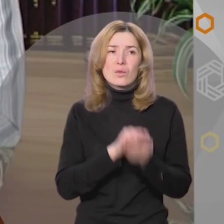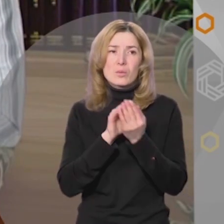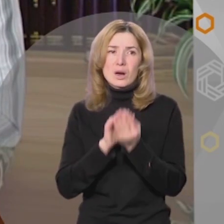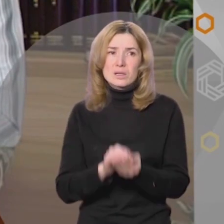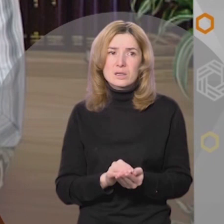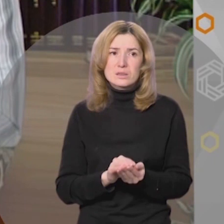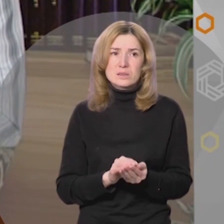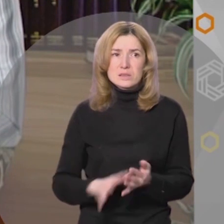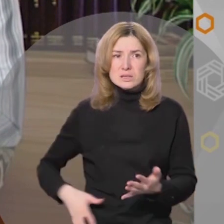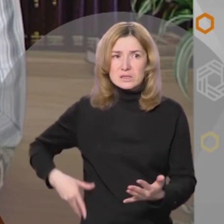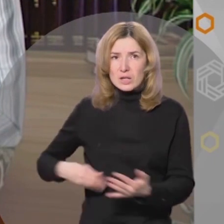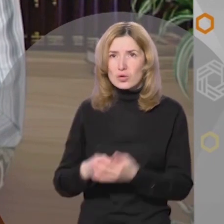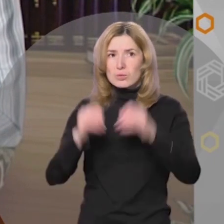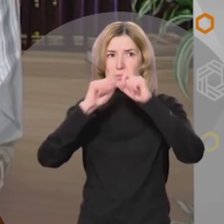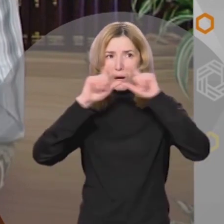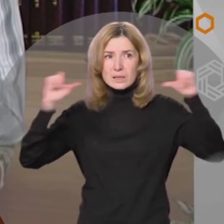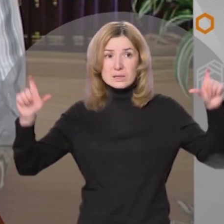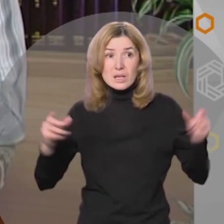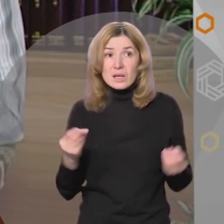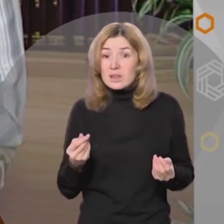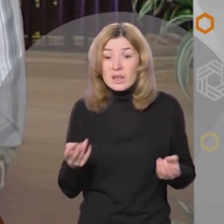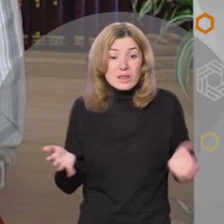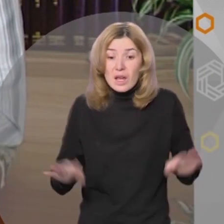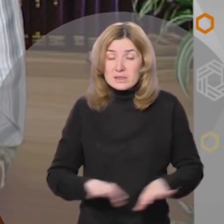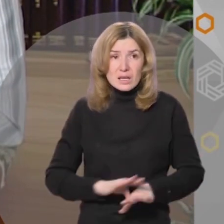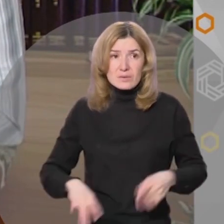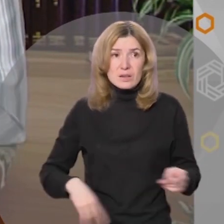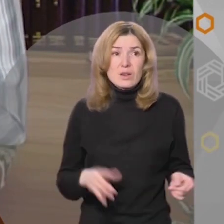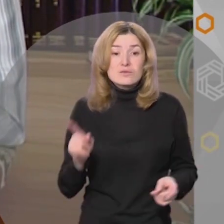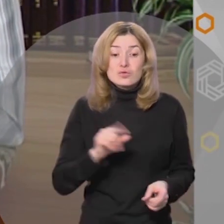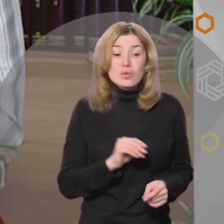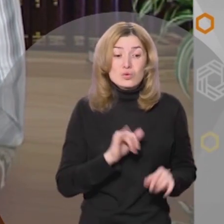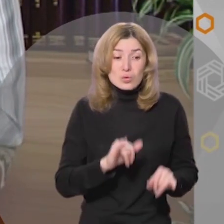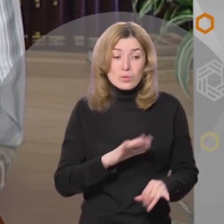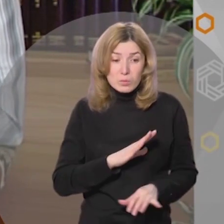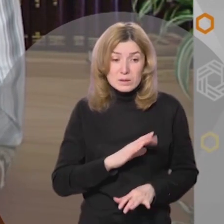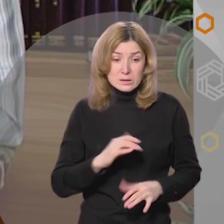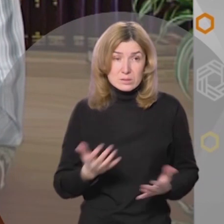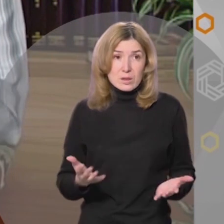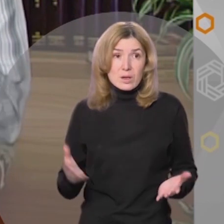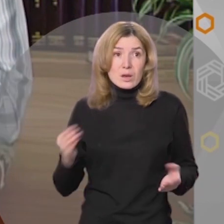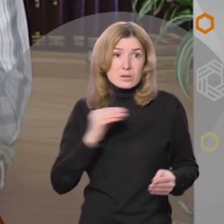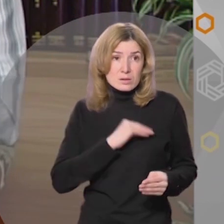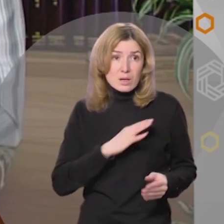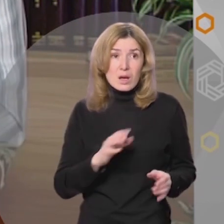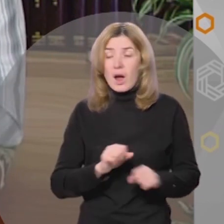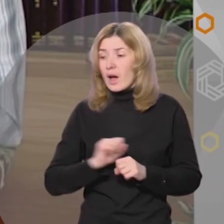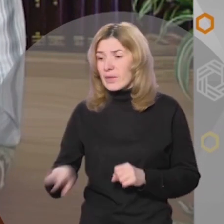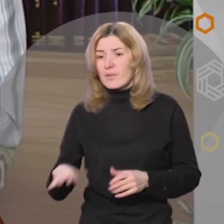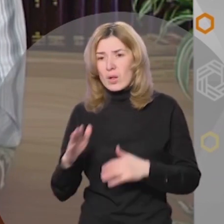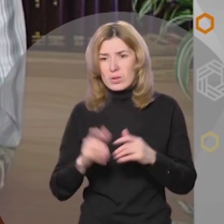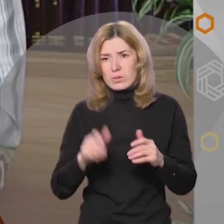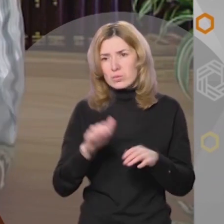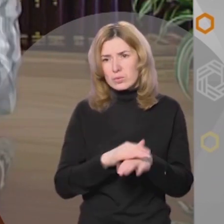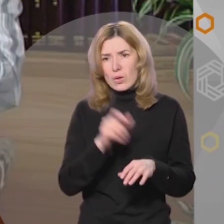Хоронили его за счет полиции. Денег-то он никаких не оставил. Все, что у него у самого бывало, отдавал